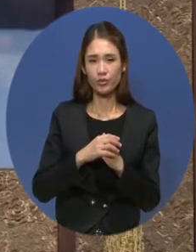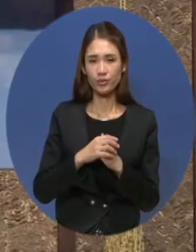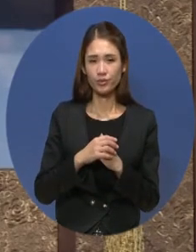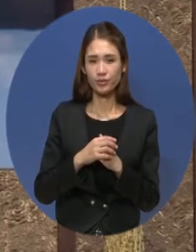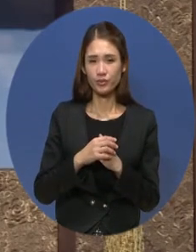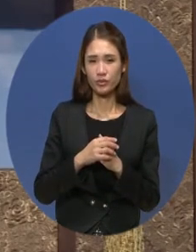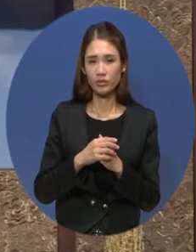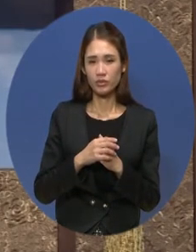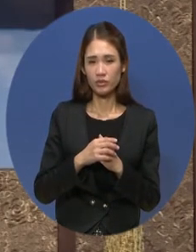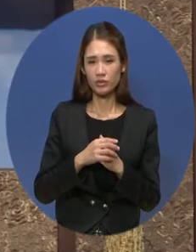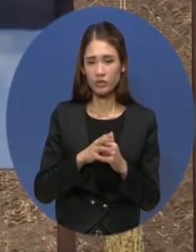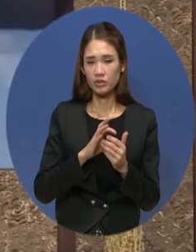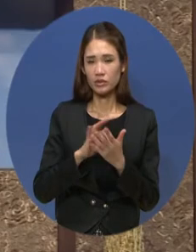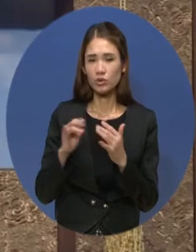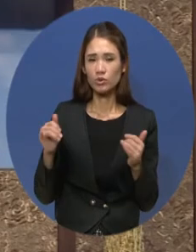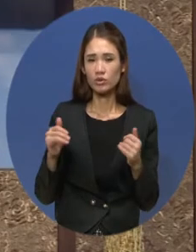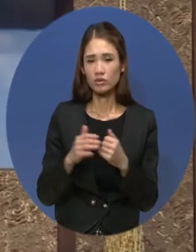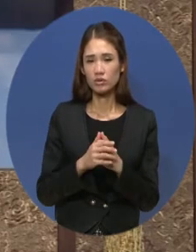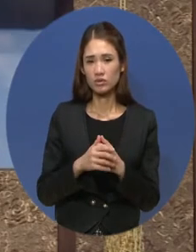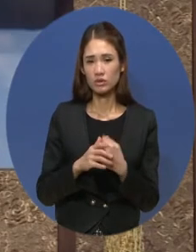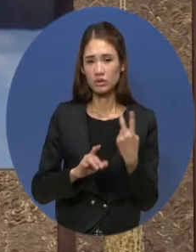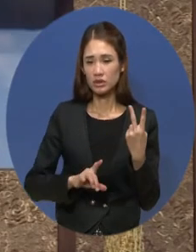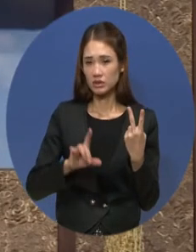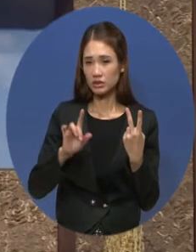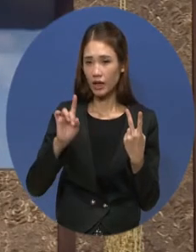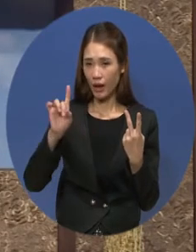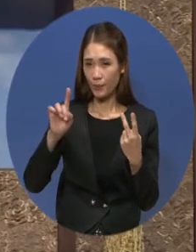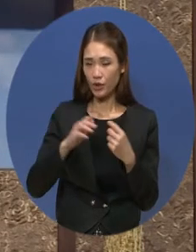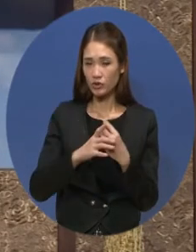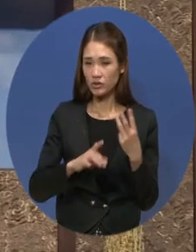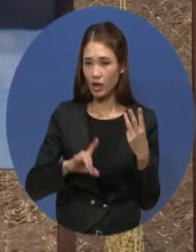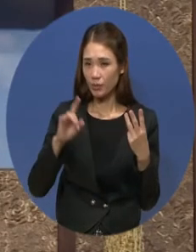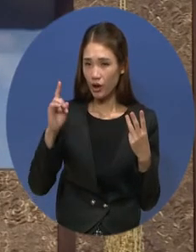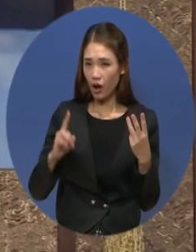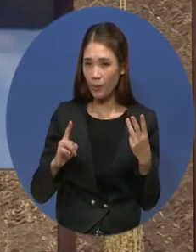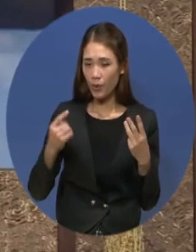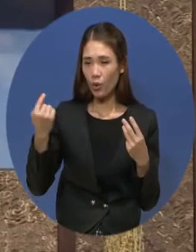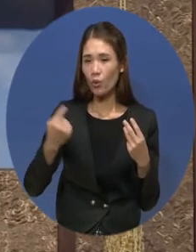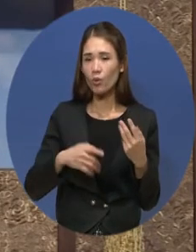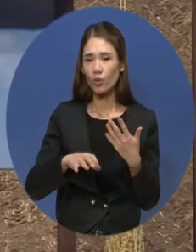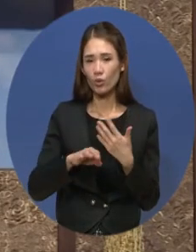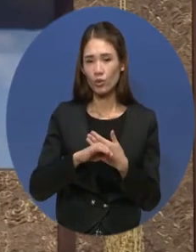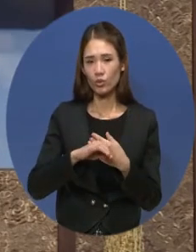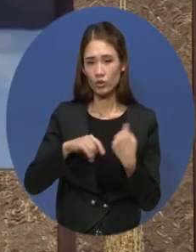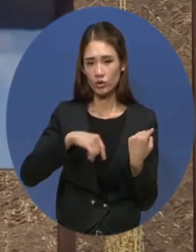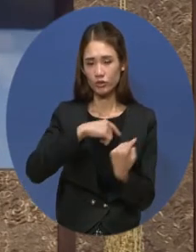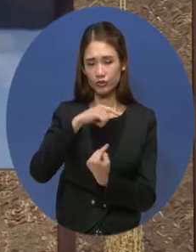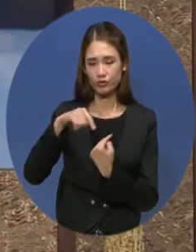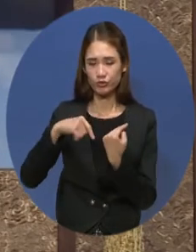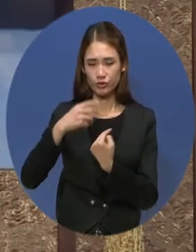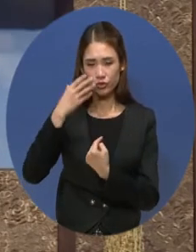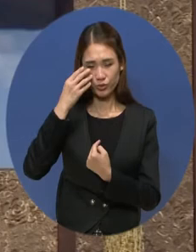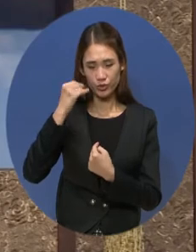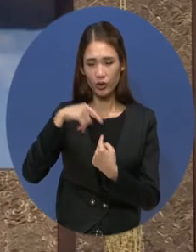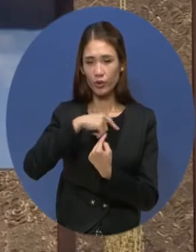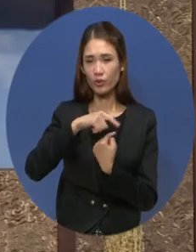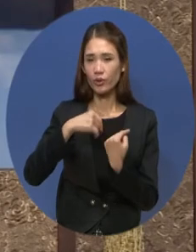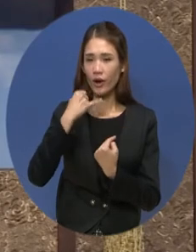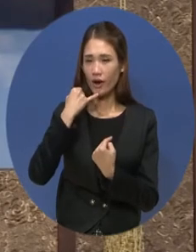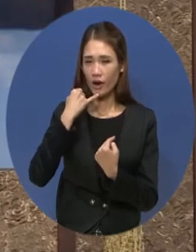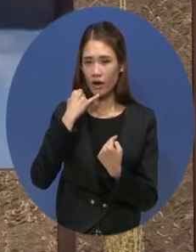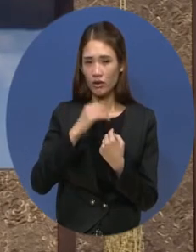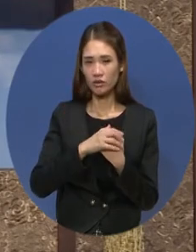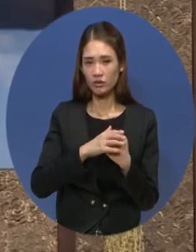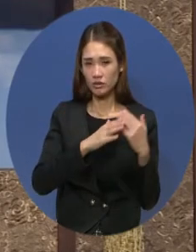정말 이용 인들이 이틀에 한번 이든 3일 한 번이라도 나오면 얘기 프레쉬 가 되거든요 좀 순환이 되어 에